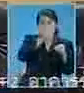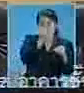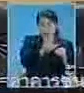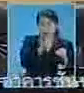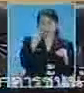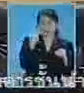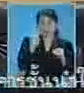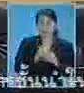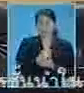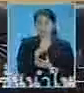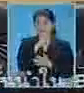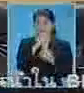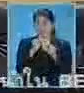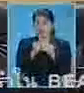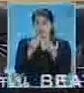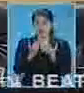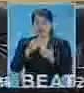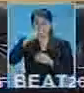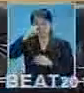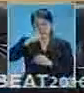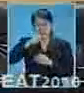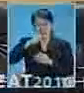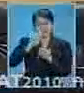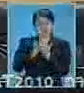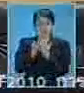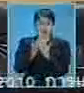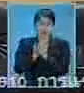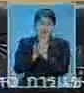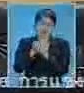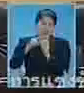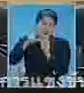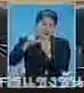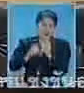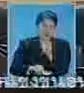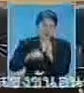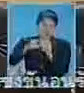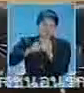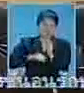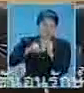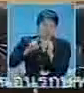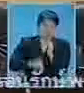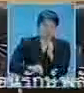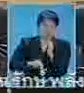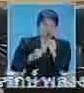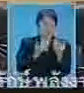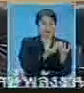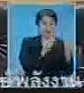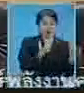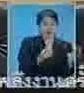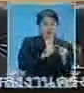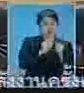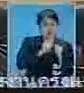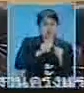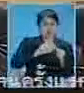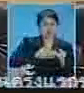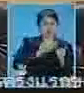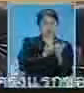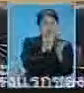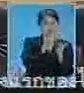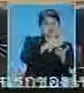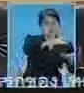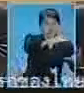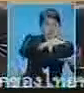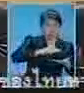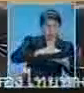เงินบาทยิ่งมีค่าน้อยเท่าไหร่ราคาสินค้าที่เป็นราคาสินค้าทุนจากต่างประเทศที่เราต้องซื้ออยู่น้ำมันครับชัดเจ